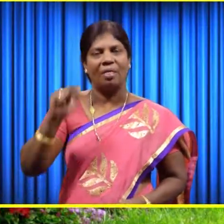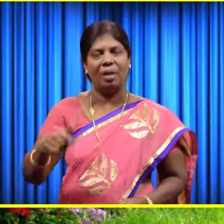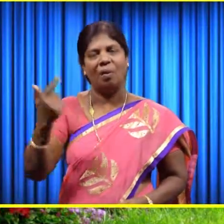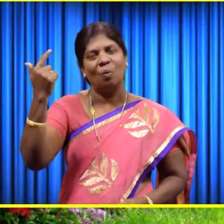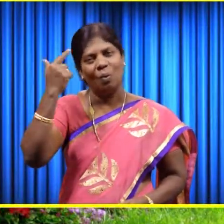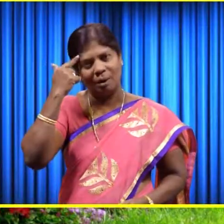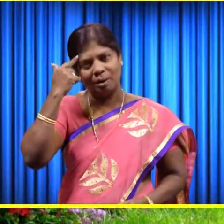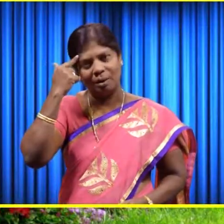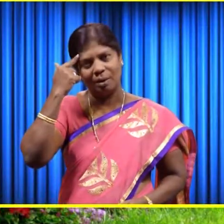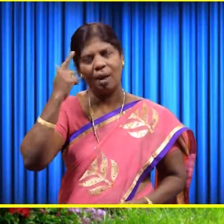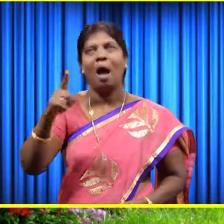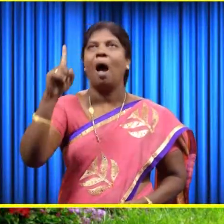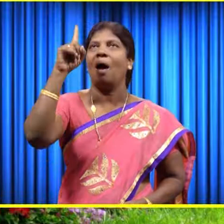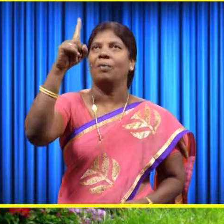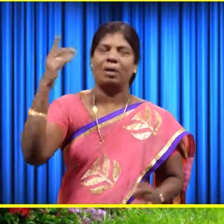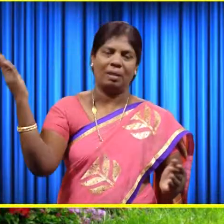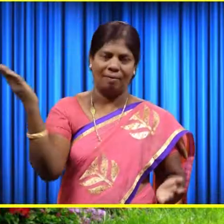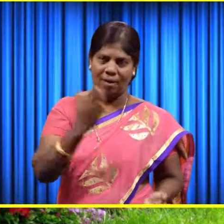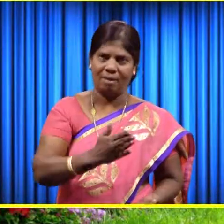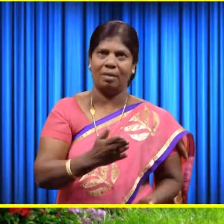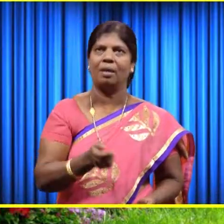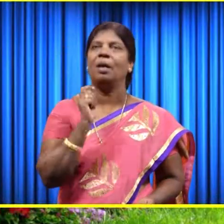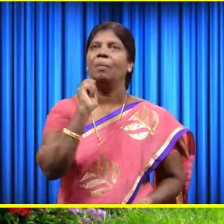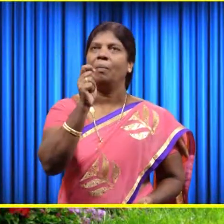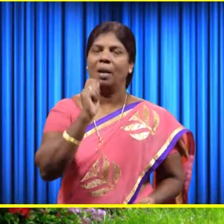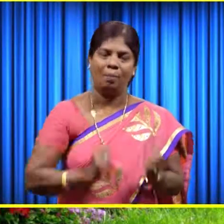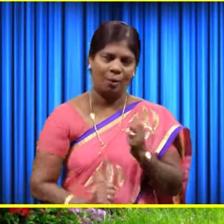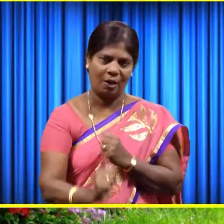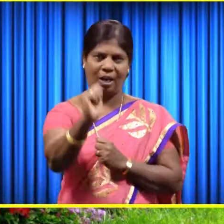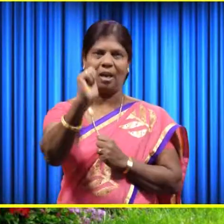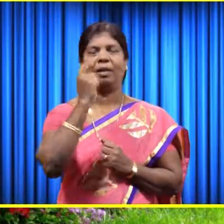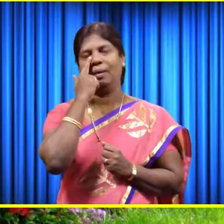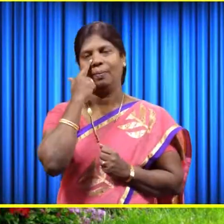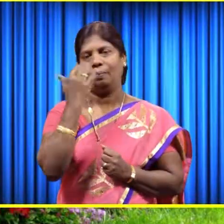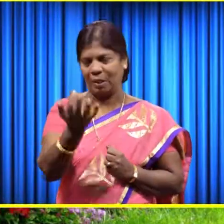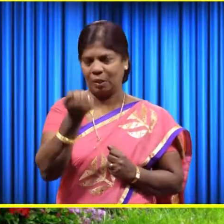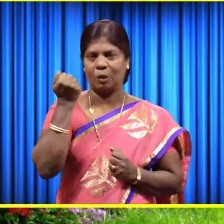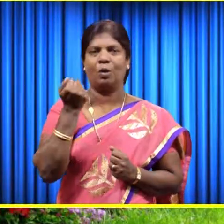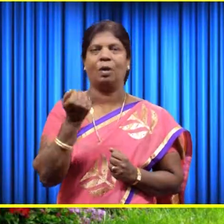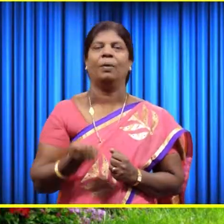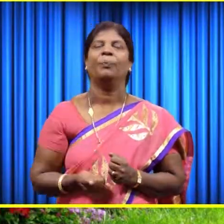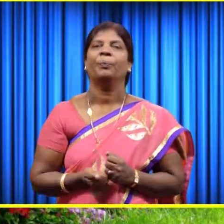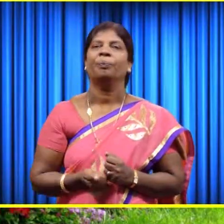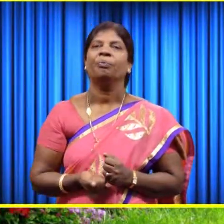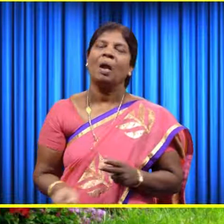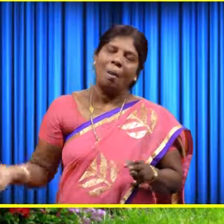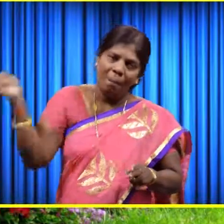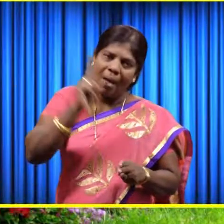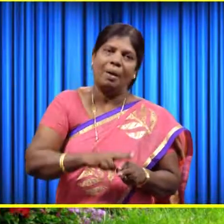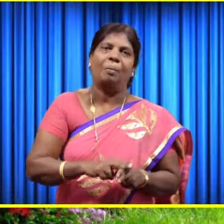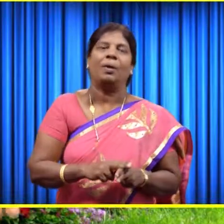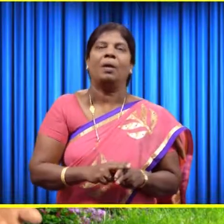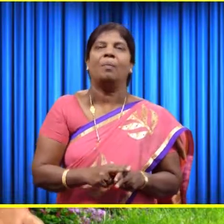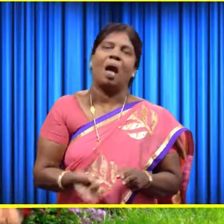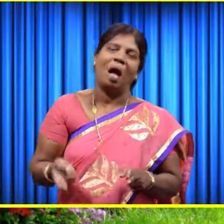உணர்ந்து அவரிடத்தில் வந்து அறிக்கை செய்து நீங்கள் மன்னிப்பை பெற்றுக்கொள்வீர்களானால், திரும்பவும் நீங்கள்